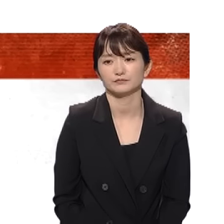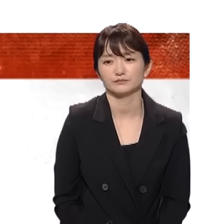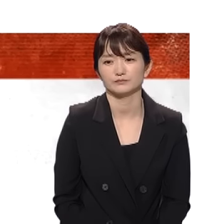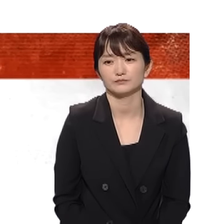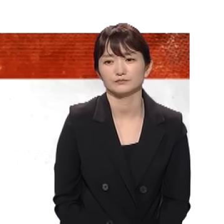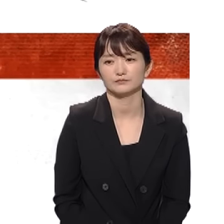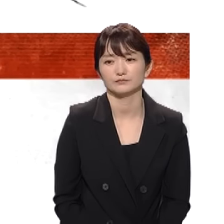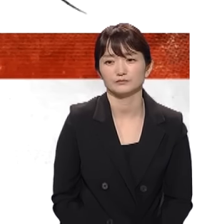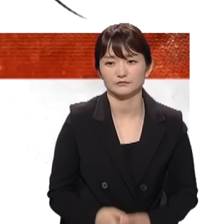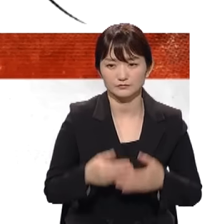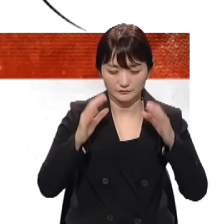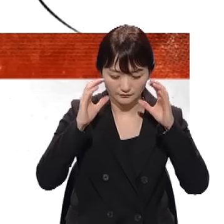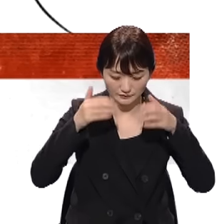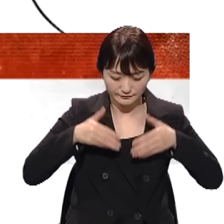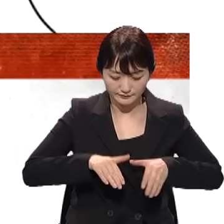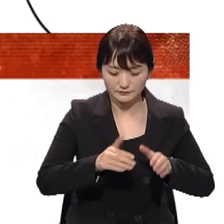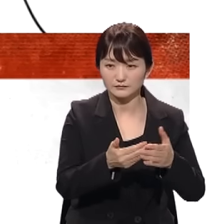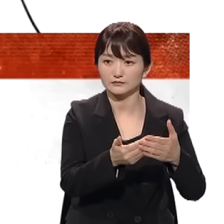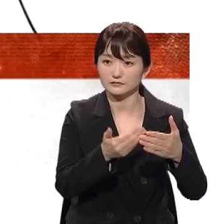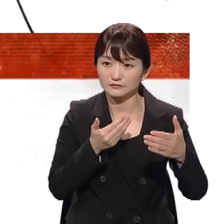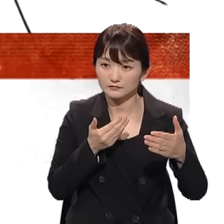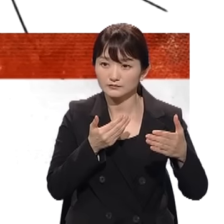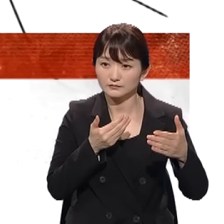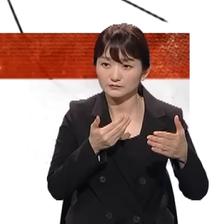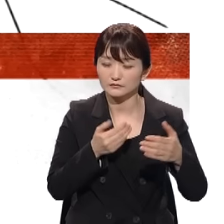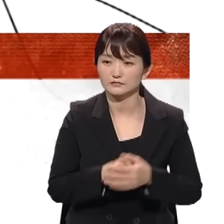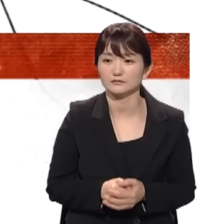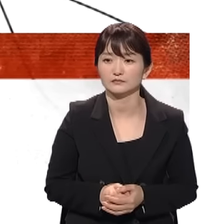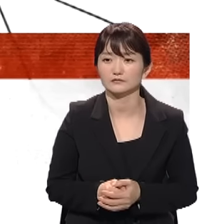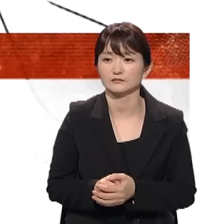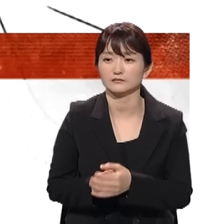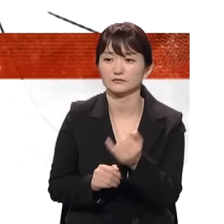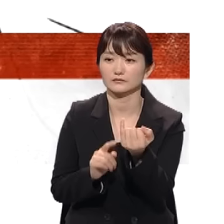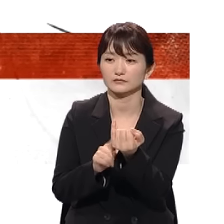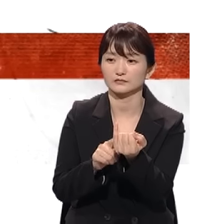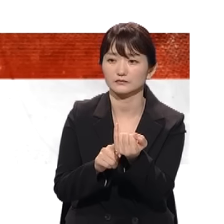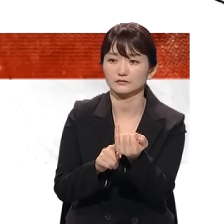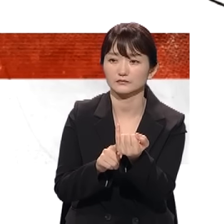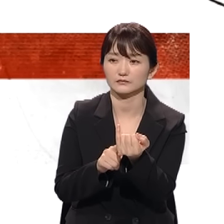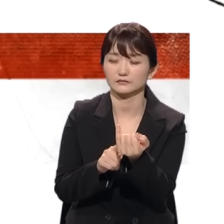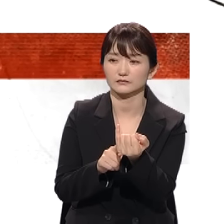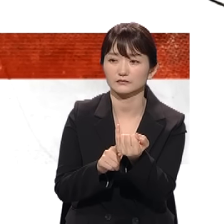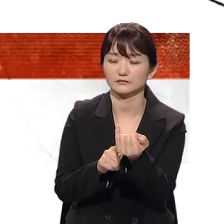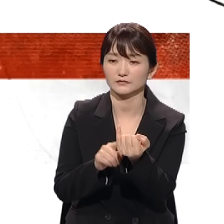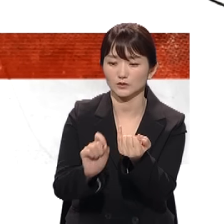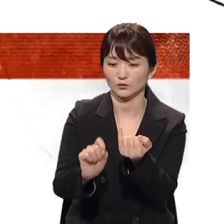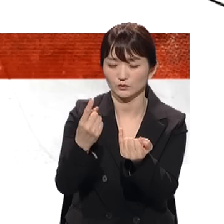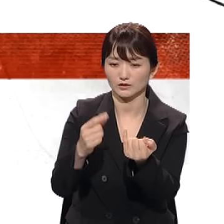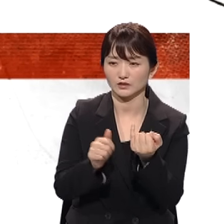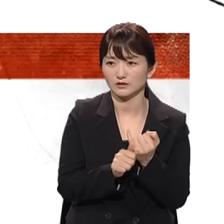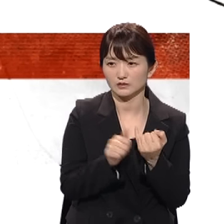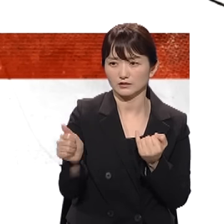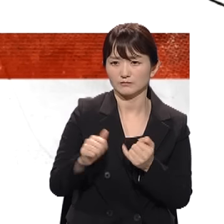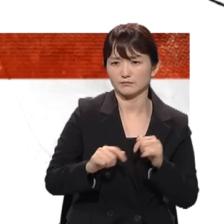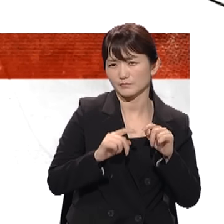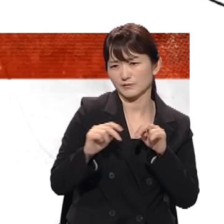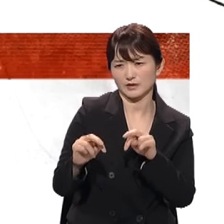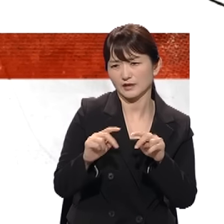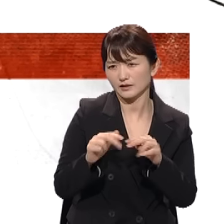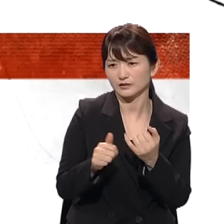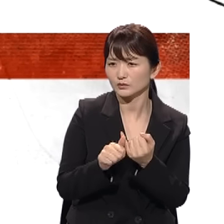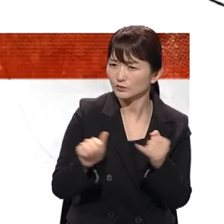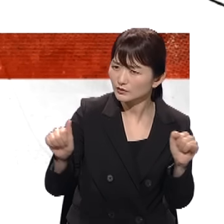사실은 출산 전에도 그 친구 가지고 꽤나 많이 이제 다툼이 있었고, 이제 뭐 이혼할 정도까지